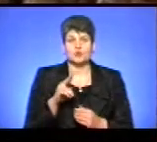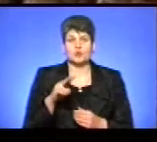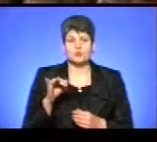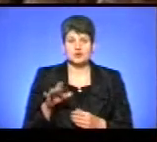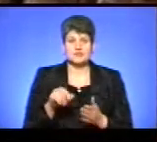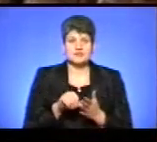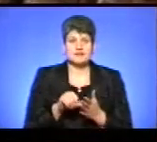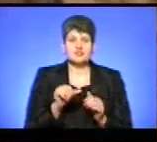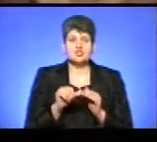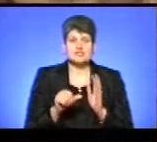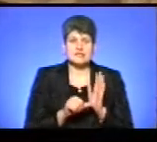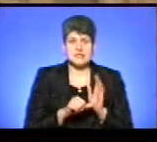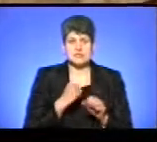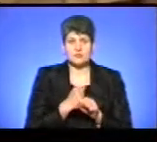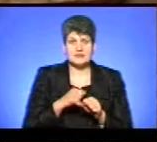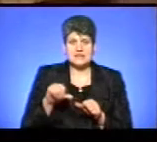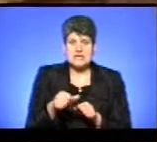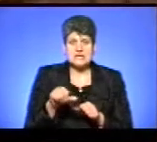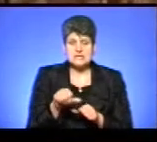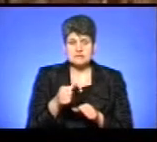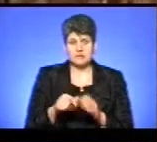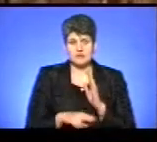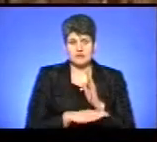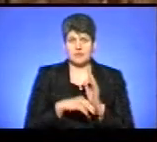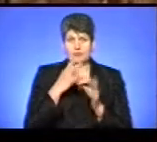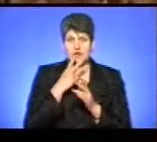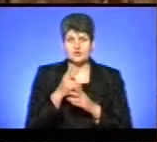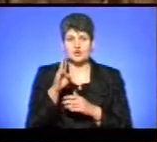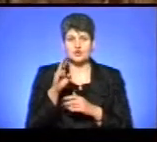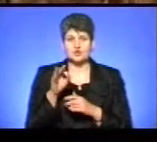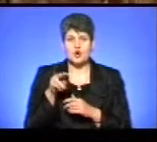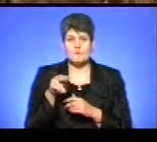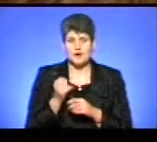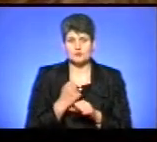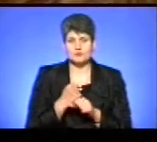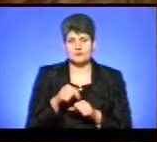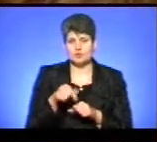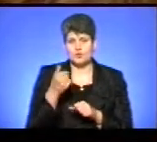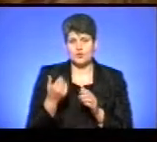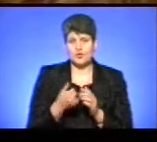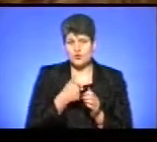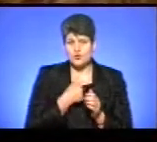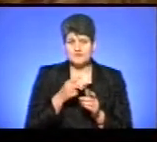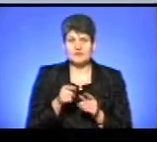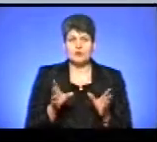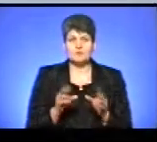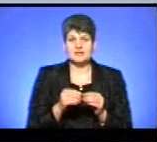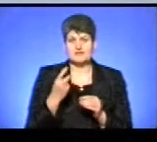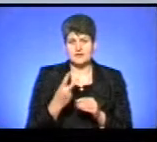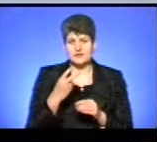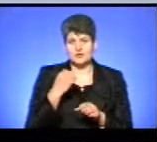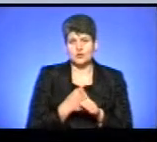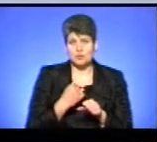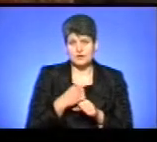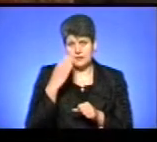представив 16 робіт з різьби по дереву. Показує найновішу шопку, яку створив у цьому році. У ній об'єднав дві роботи батька